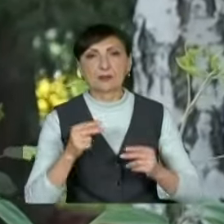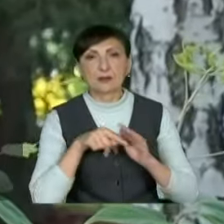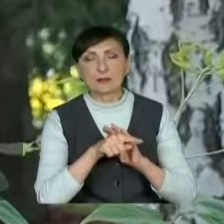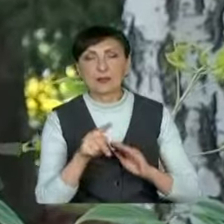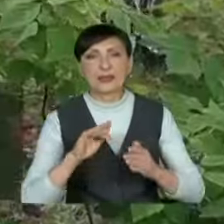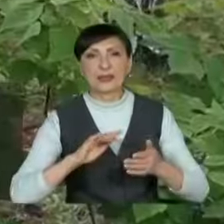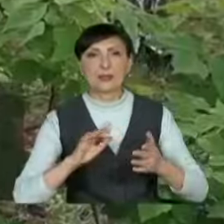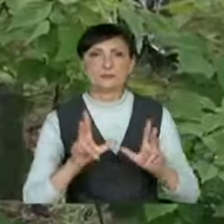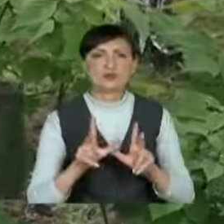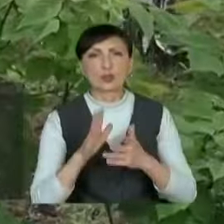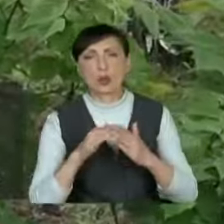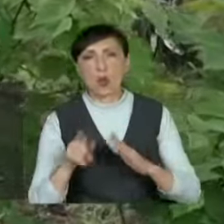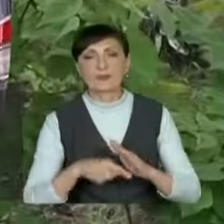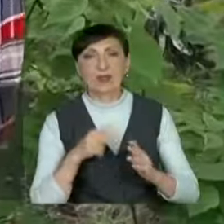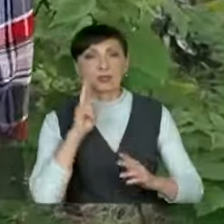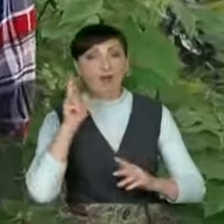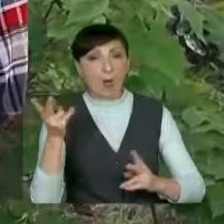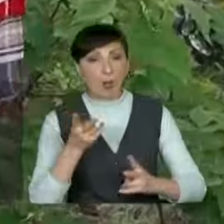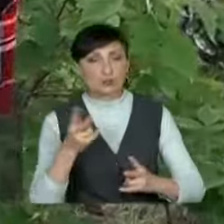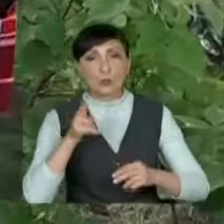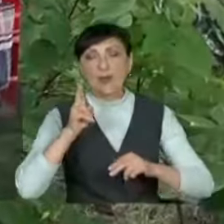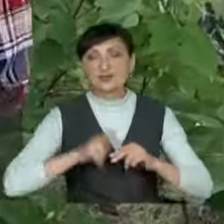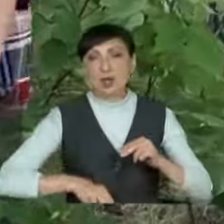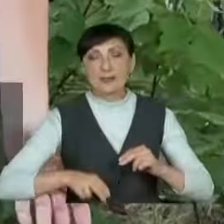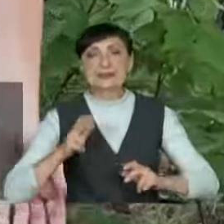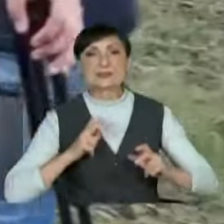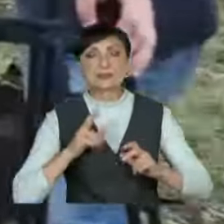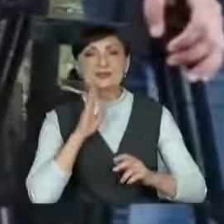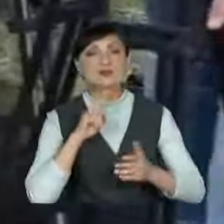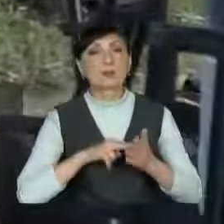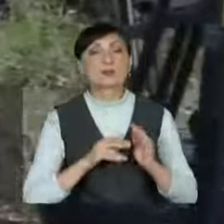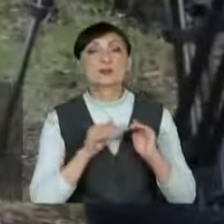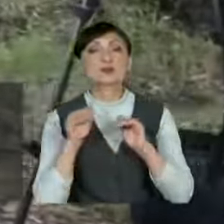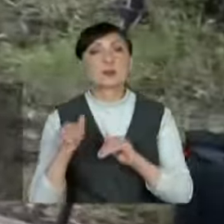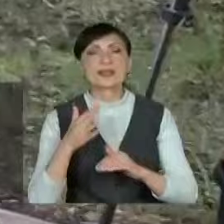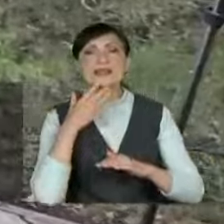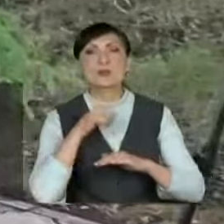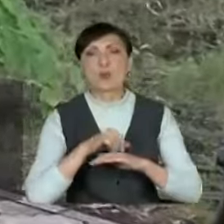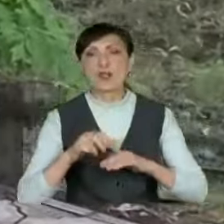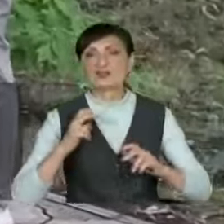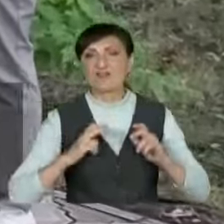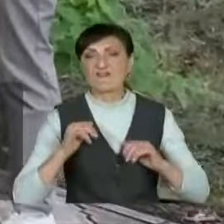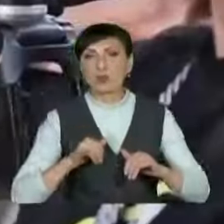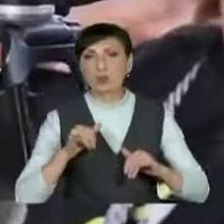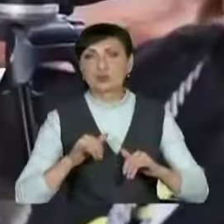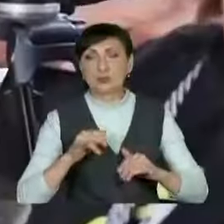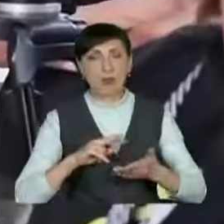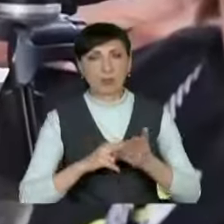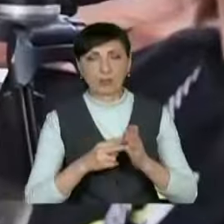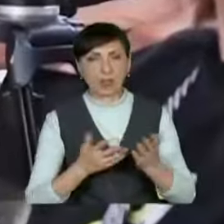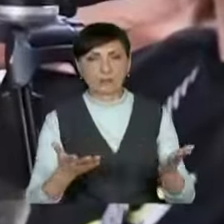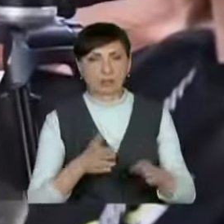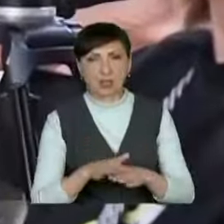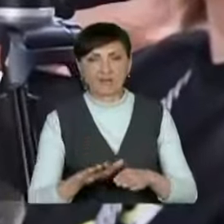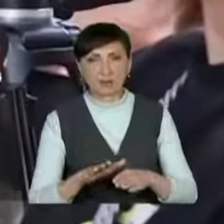Впереди еще 2 года обучения. После окончания учебного заведения девушка планировала поступать в зарубежный вуз. Но ее планы оказались под угрозой